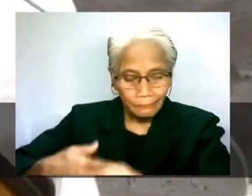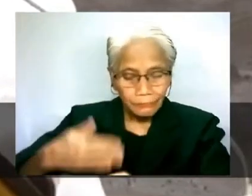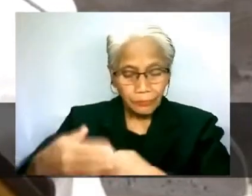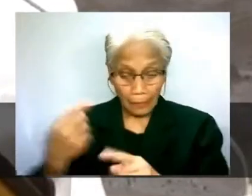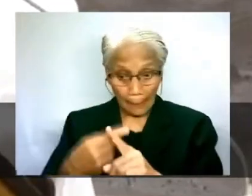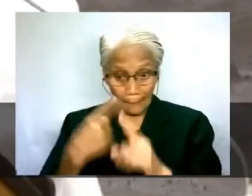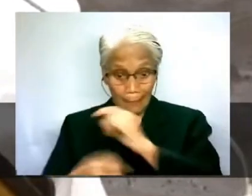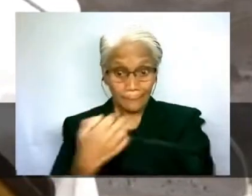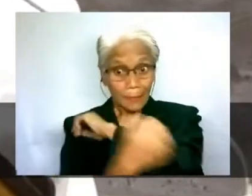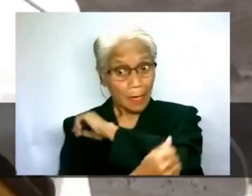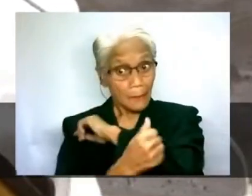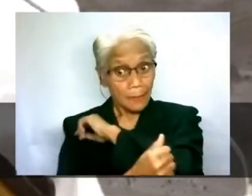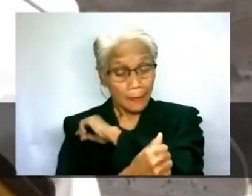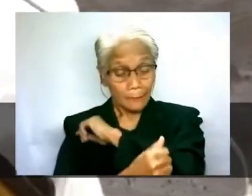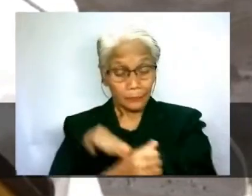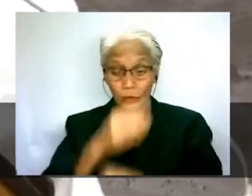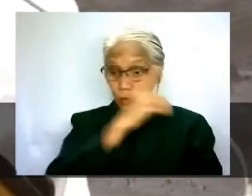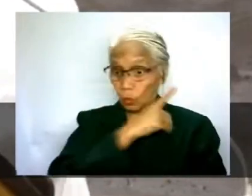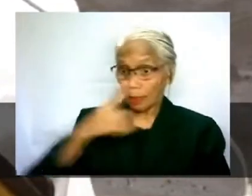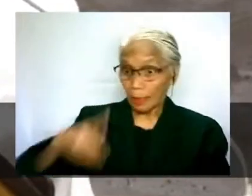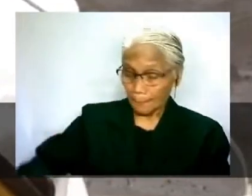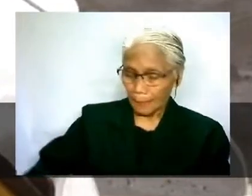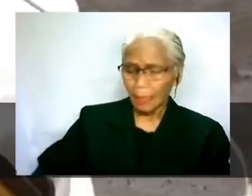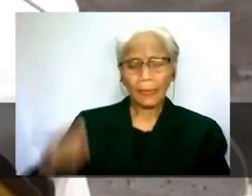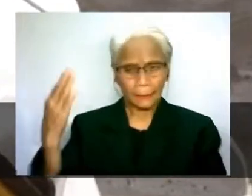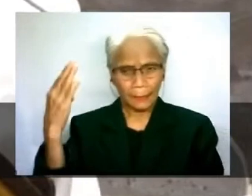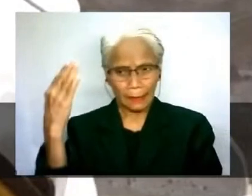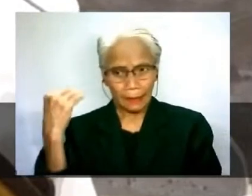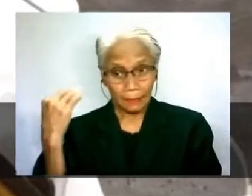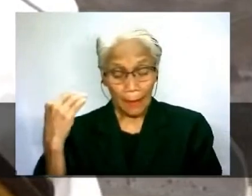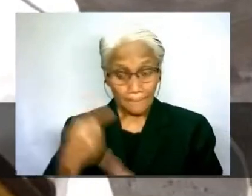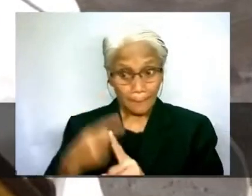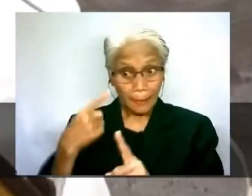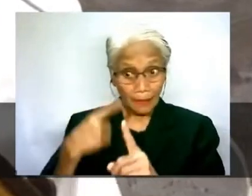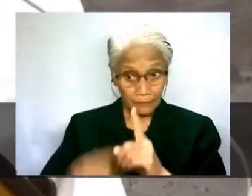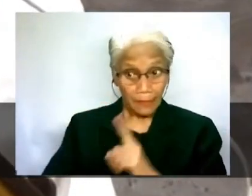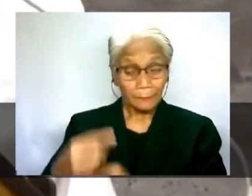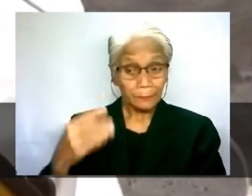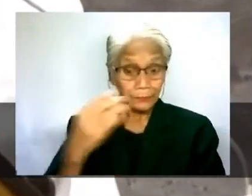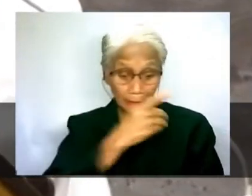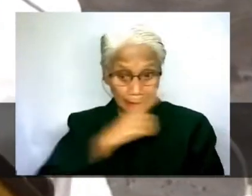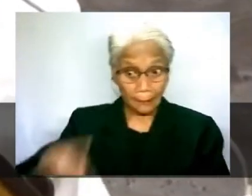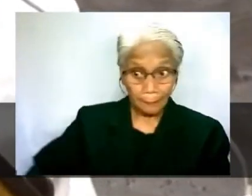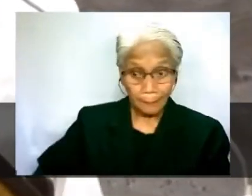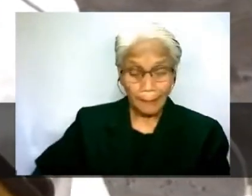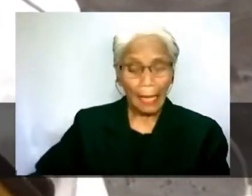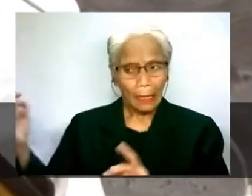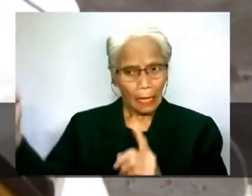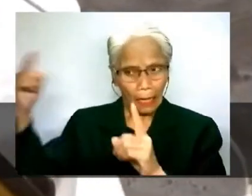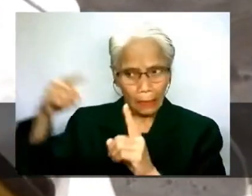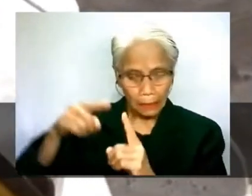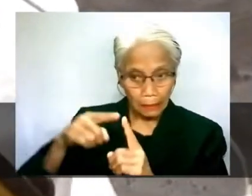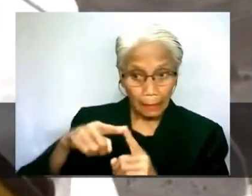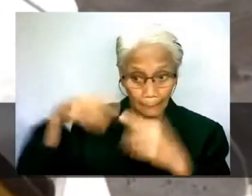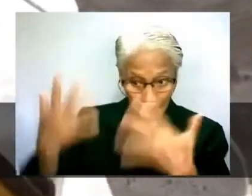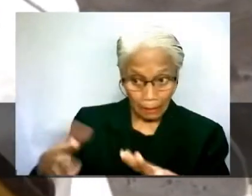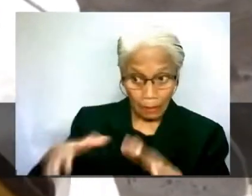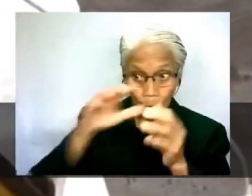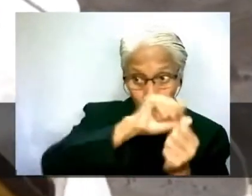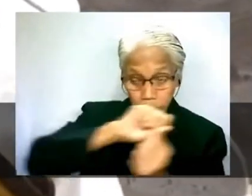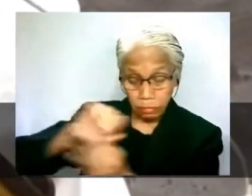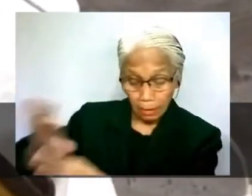David. 14 mula kay David hanggang sa pagkakatapon ng mga Israelita sa